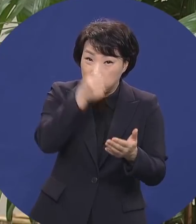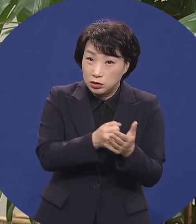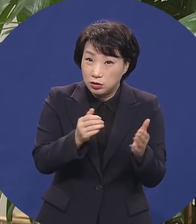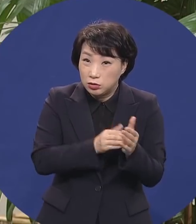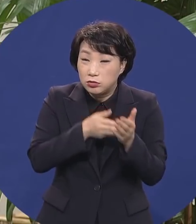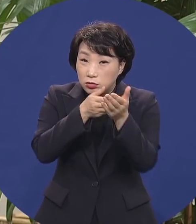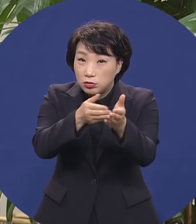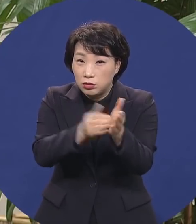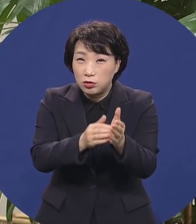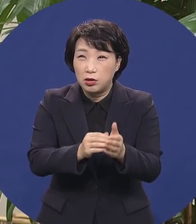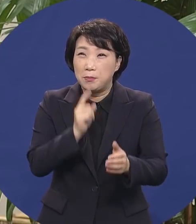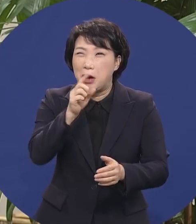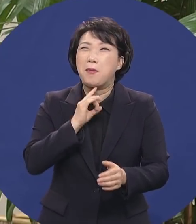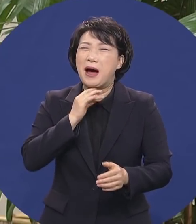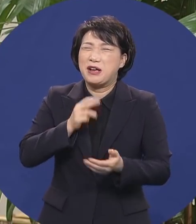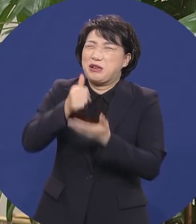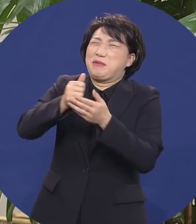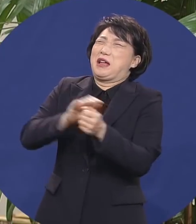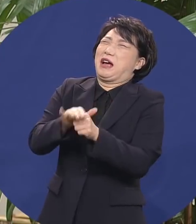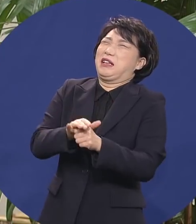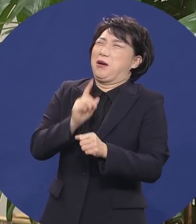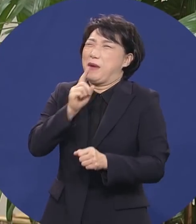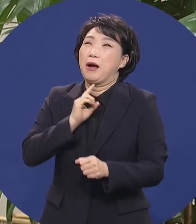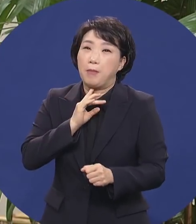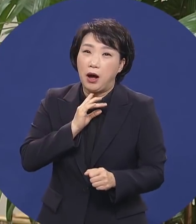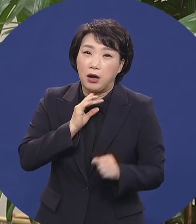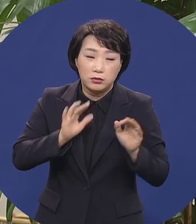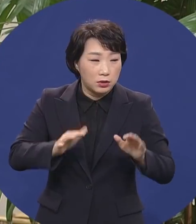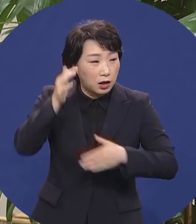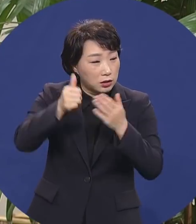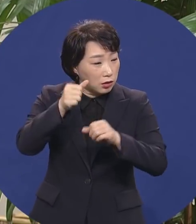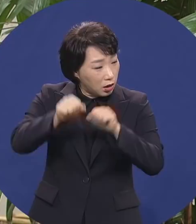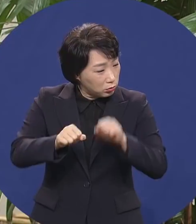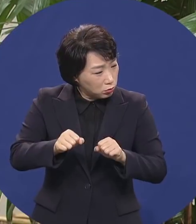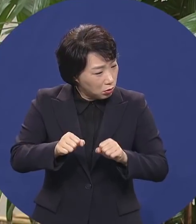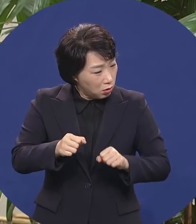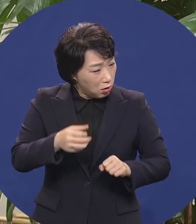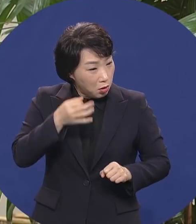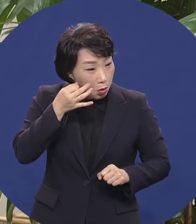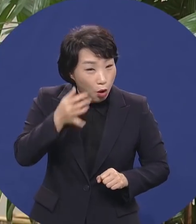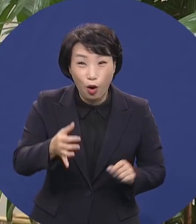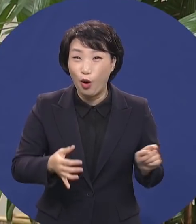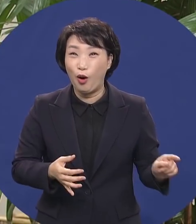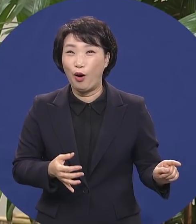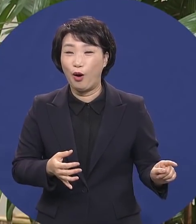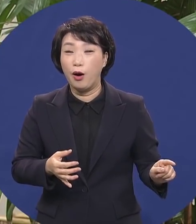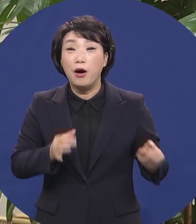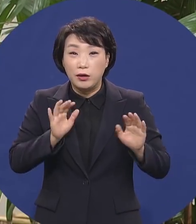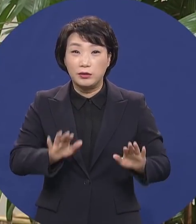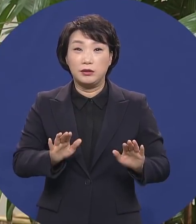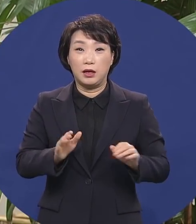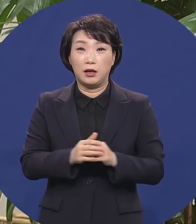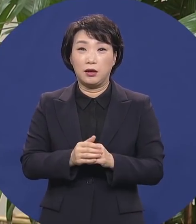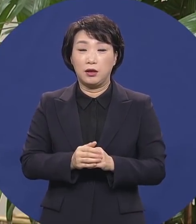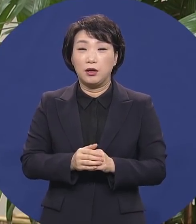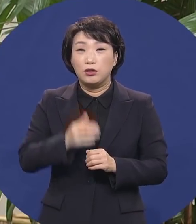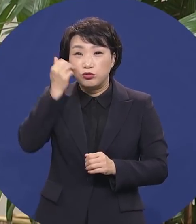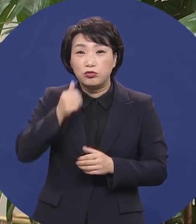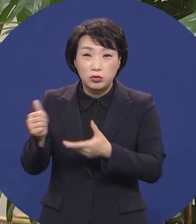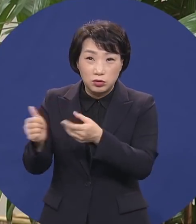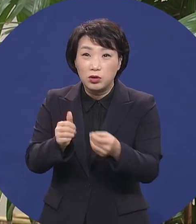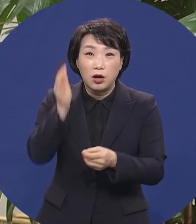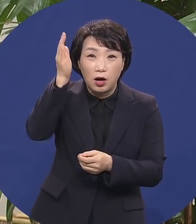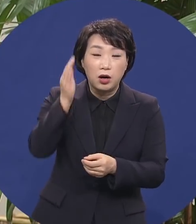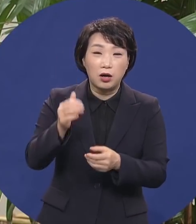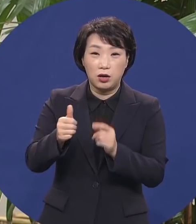그리고 말로만 막 주님 사랑한다 말로만. 근데 하나님 앞에 행동을 하는 것은 보지 못했어. 근데 어떤 강사님이